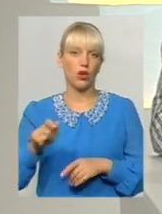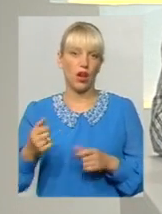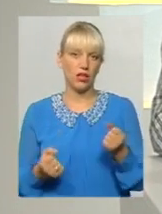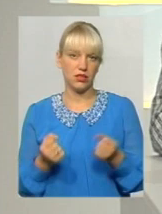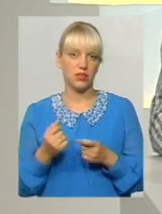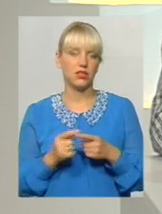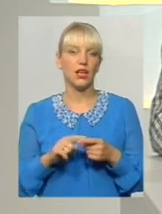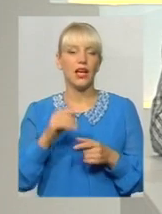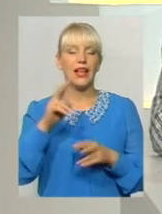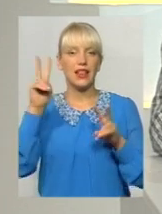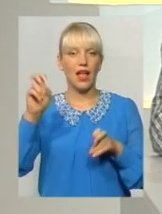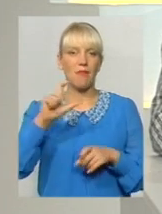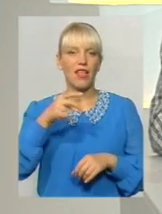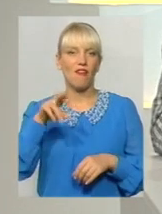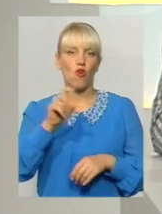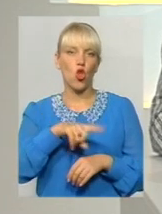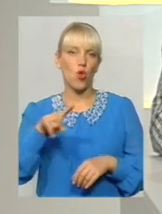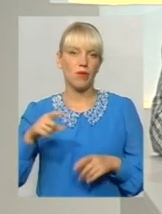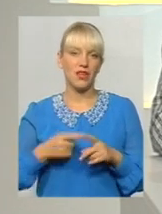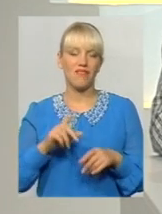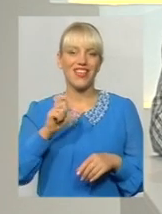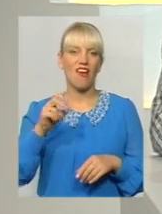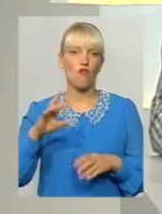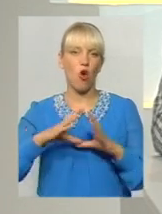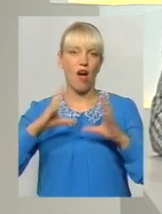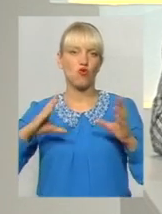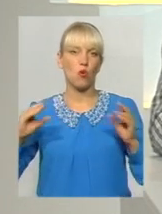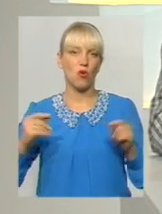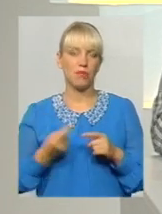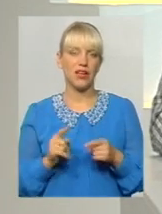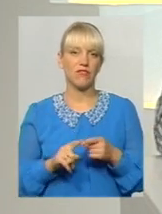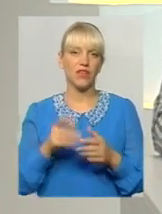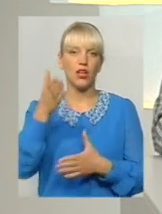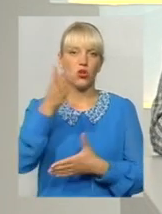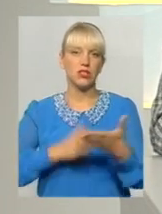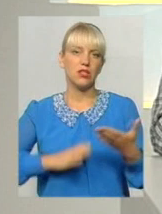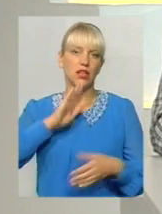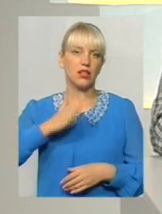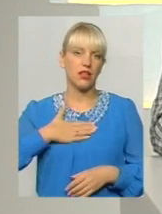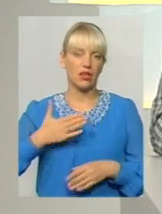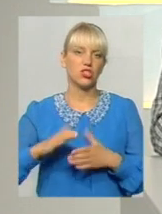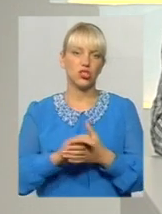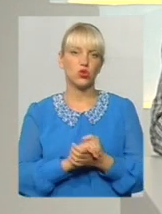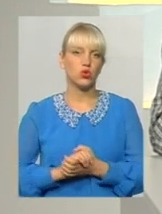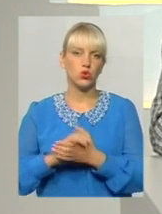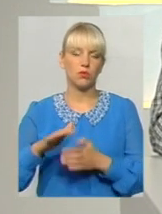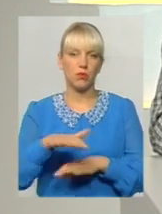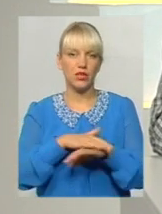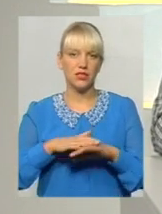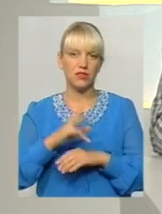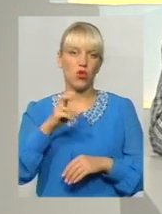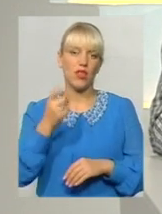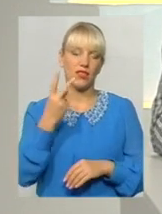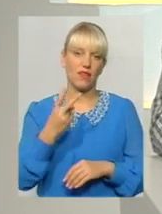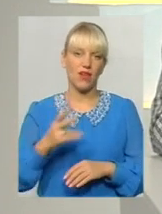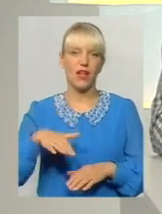тема євро-номерів, євроавтомобілів, як їх тільки не називають, вона, по суті, розділила наше суспільство останнім часом на 2 табори. Одні